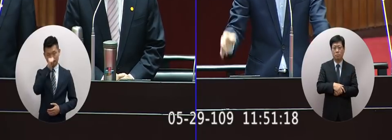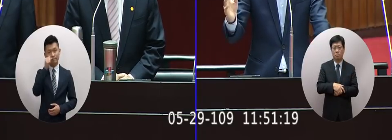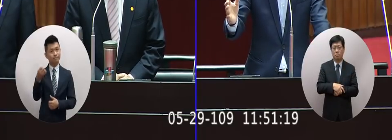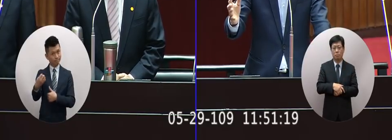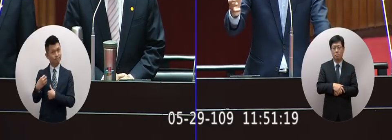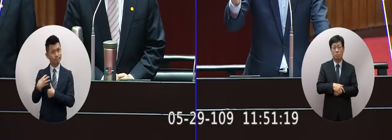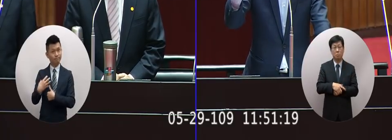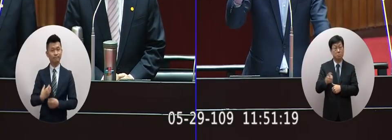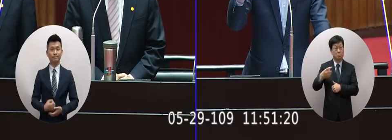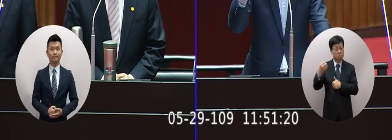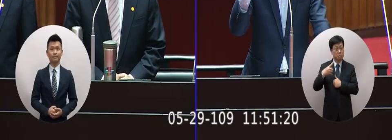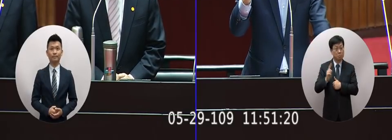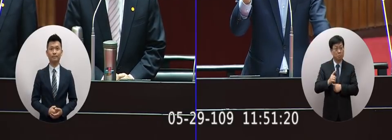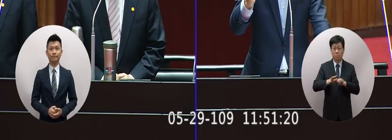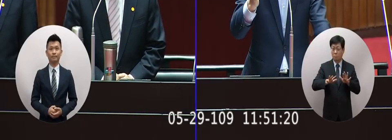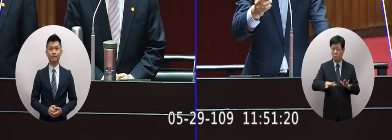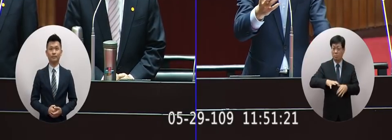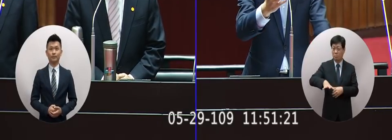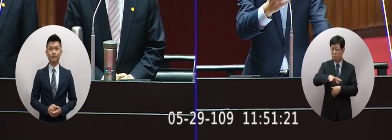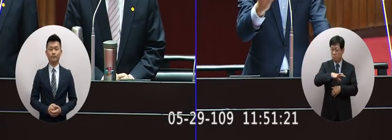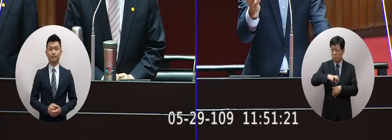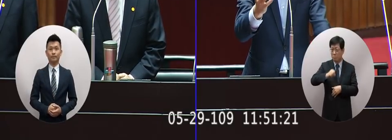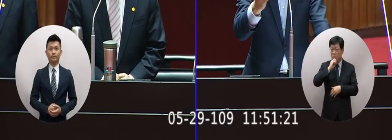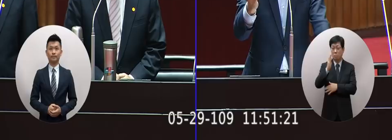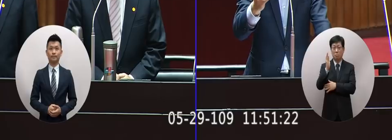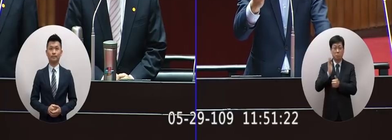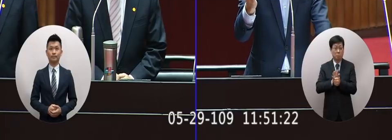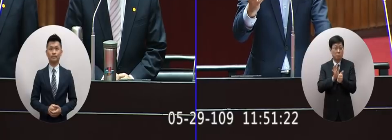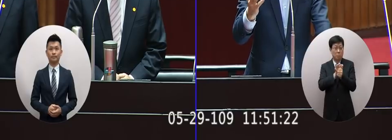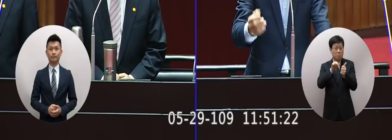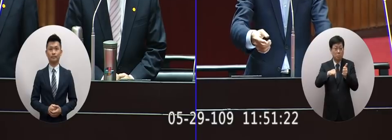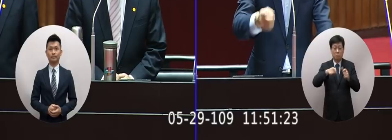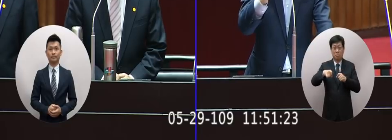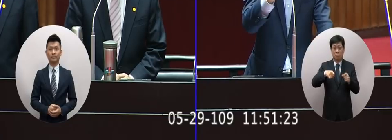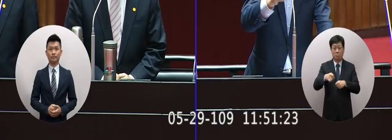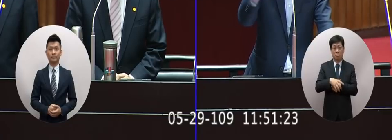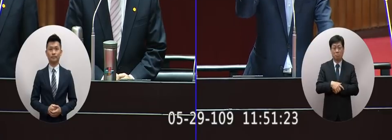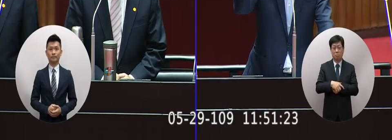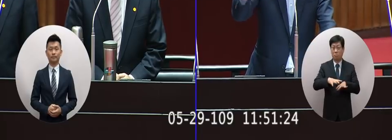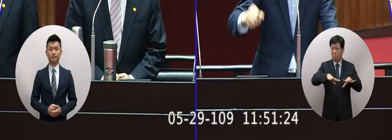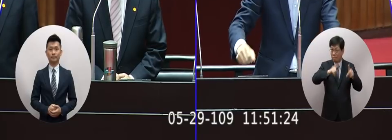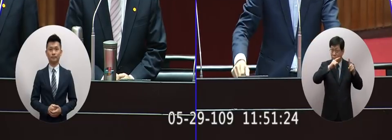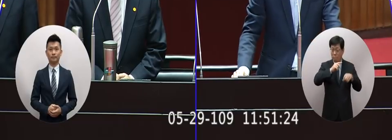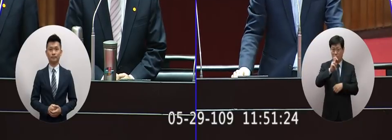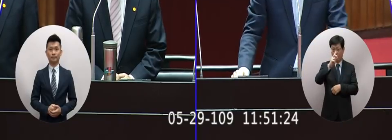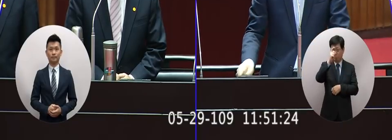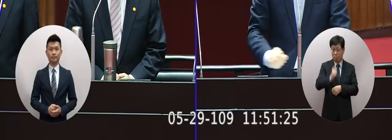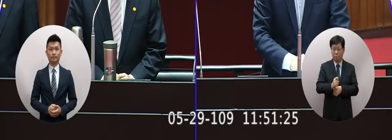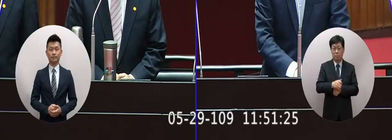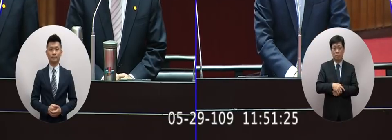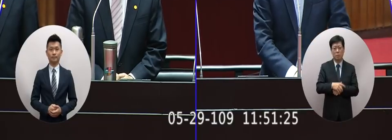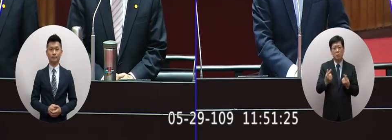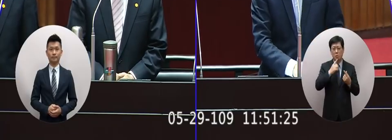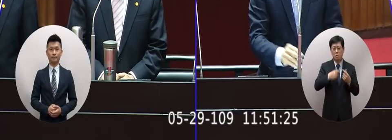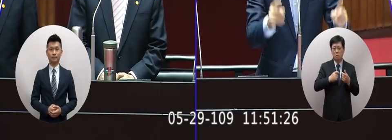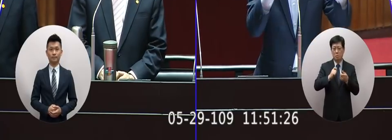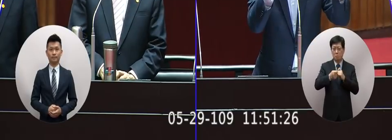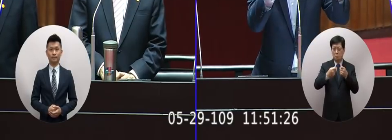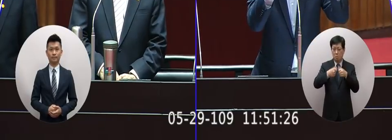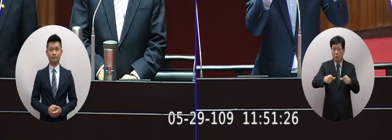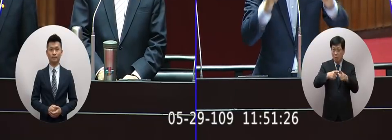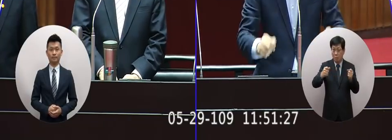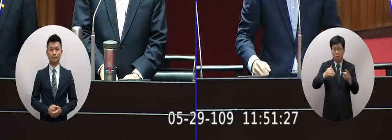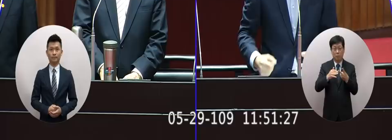教。 他说现在所有政府推出来的方案，从一开始20亿所谓的抵用券，